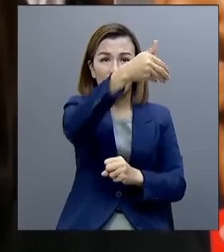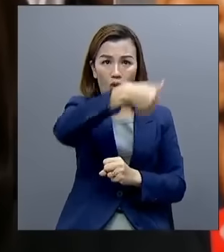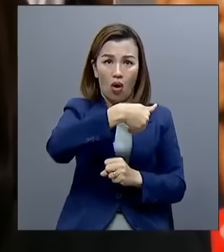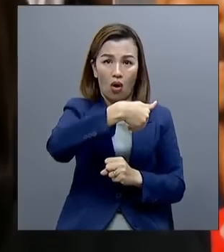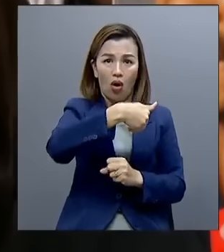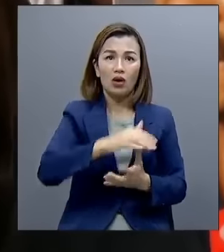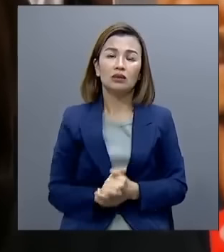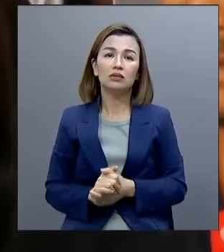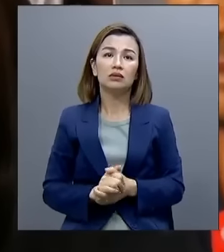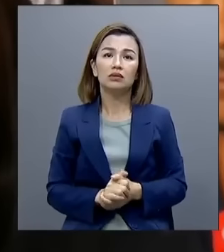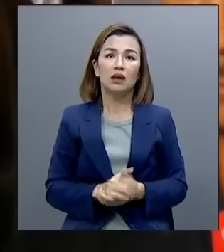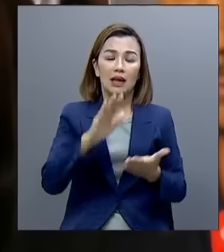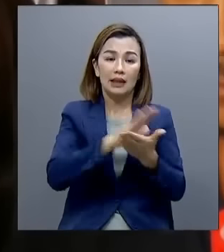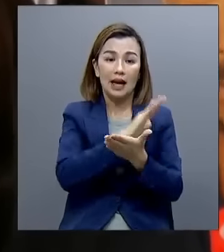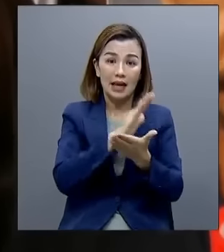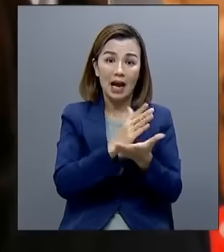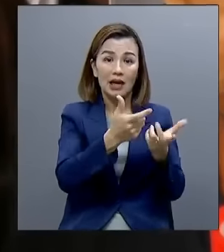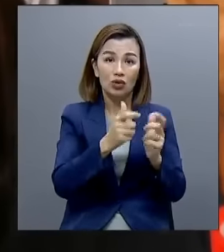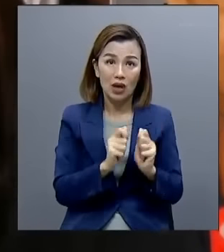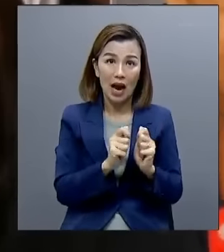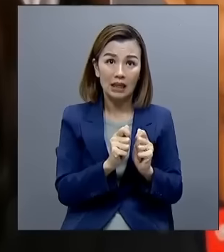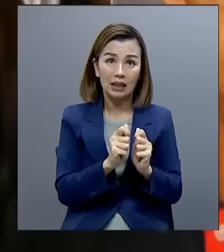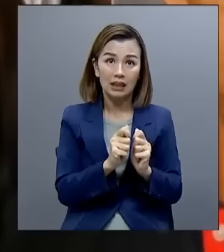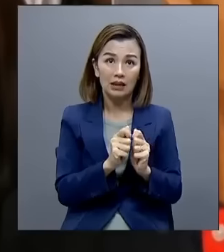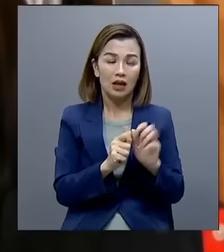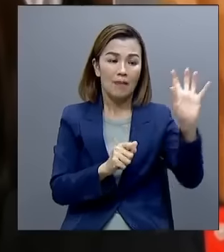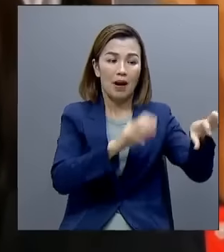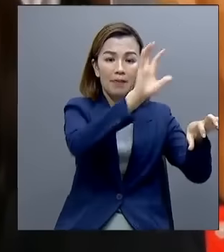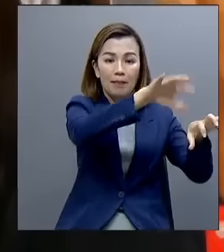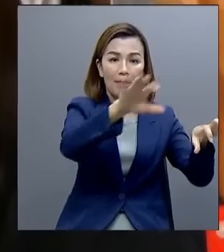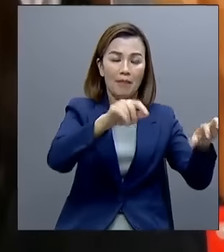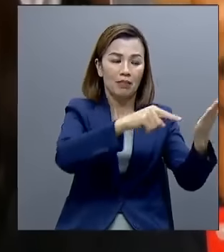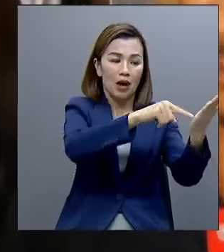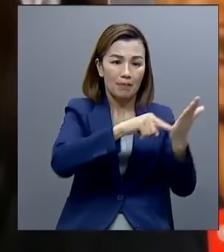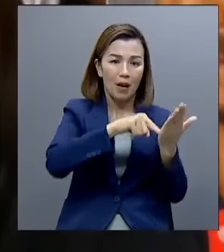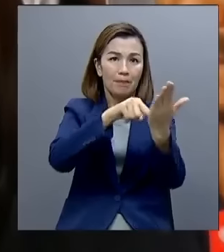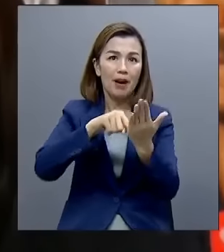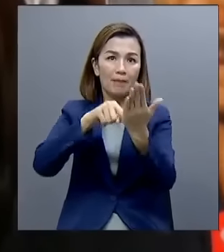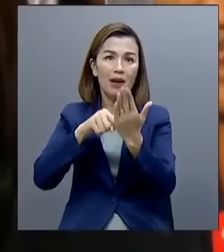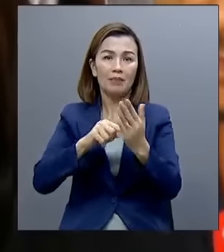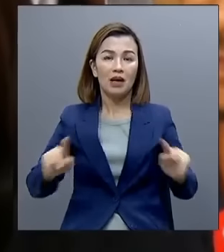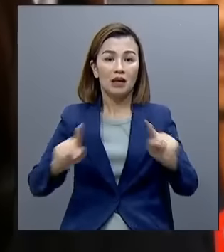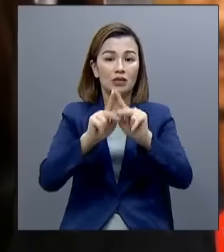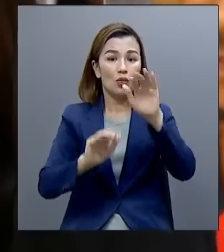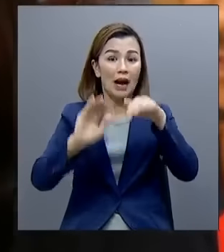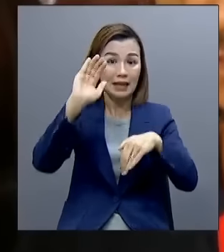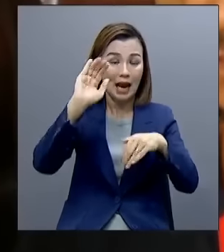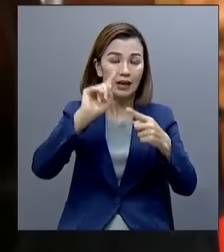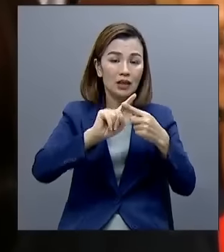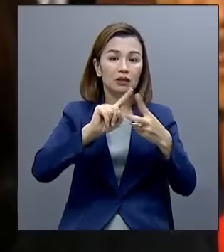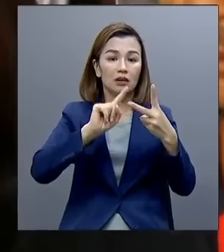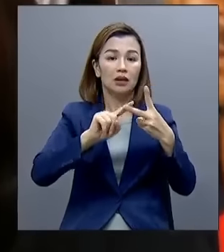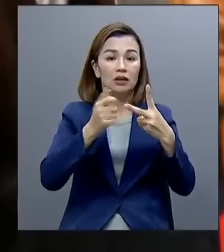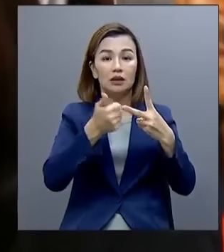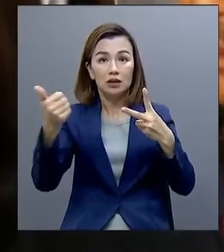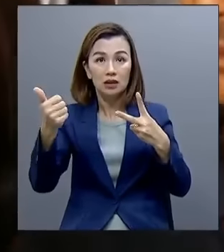ใช้ต้องมีใบอนุญาตจากหลายหน่วยงานด้วยไม่ใช่กระทรวงมหาดไทยจะออกได้อย่างเดียวก่อนจะออกได้ก็ถ้าเขามีเอก